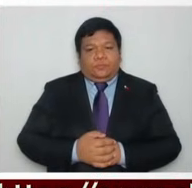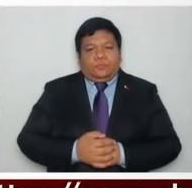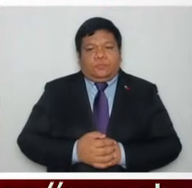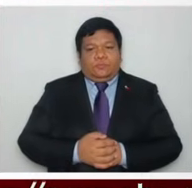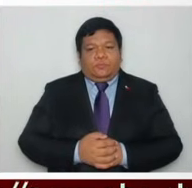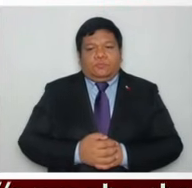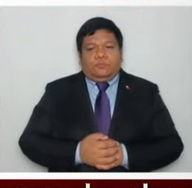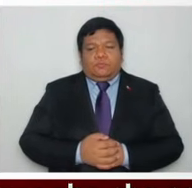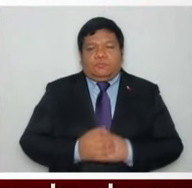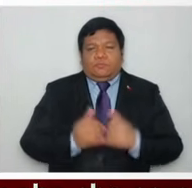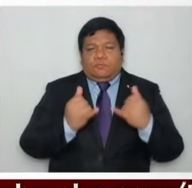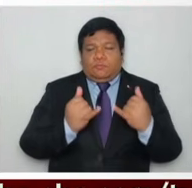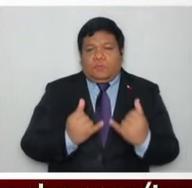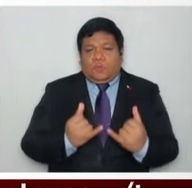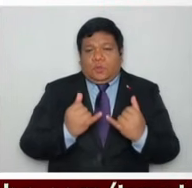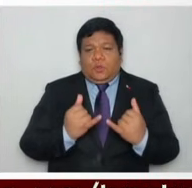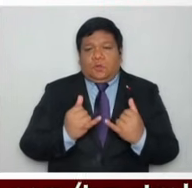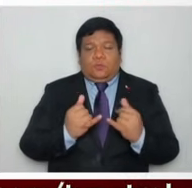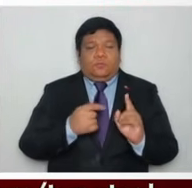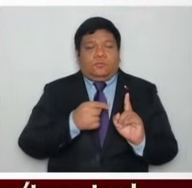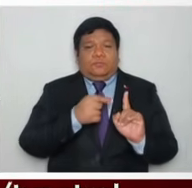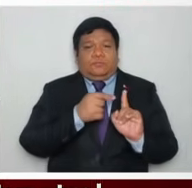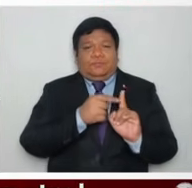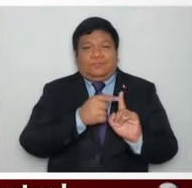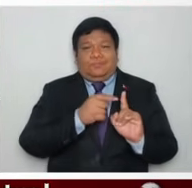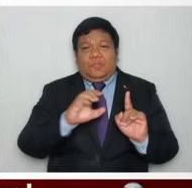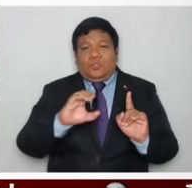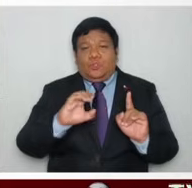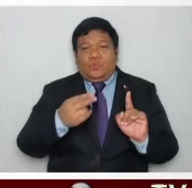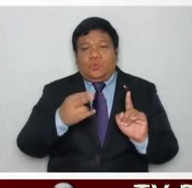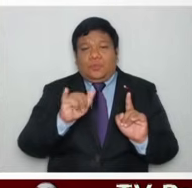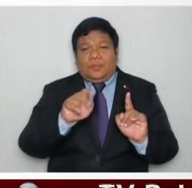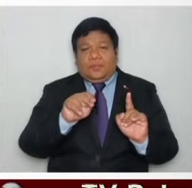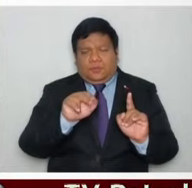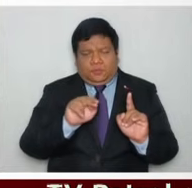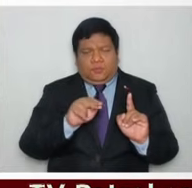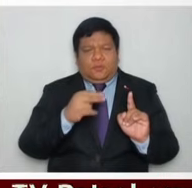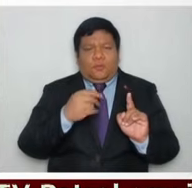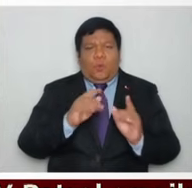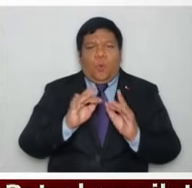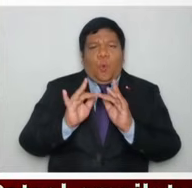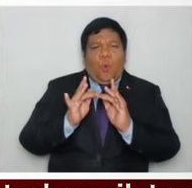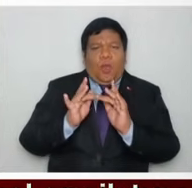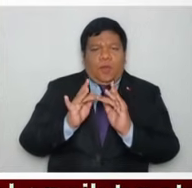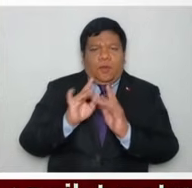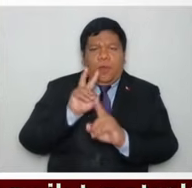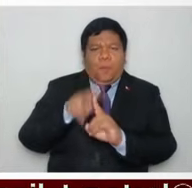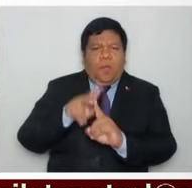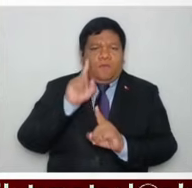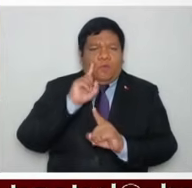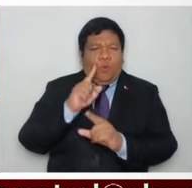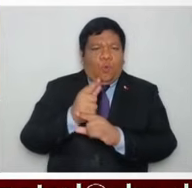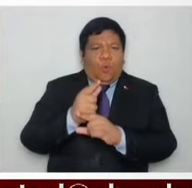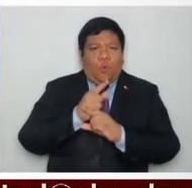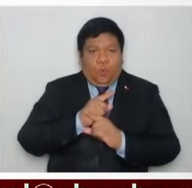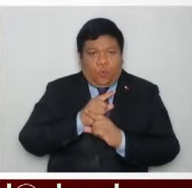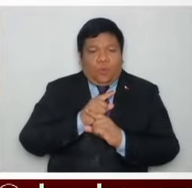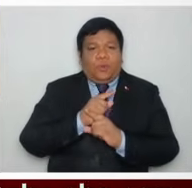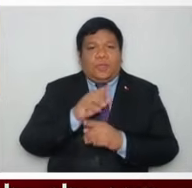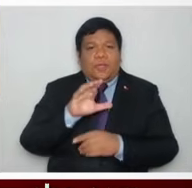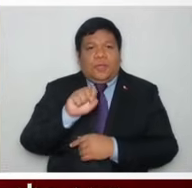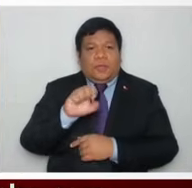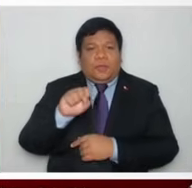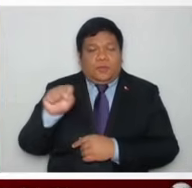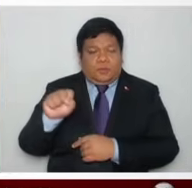Online na nag-file ng salary loan sa SSS si Christian Mark. Wala raw problema at mabilis niyang nakuha ang pera. Nag-file po ako noong